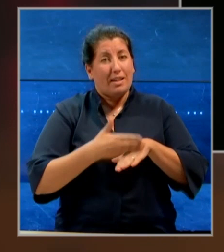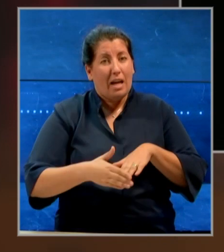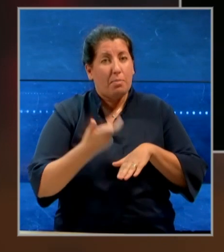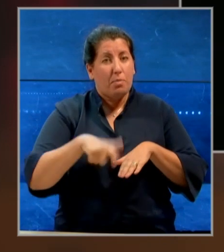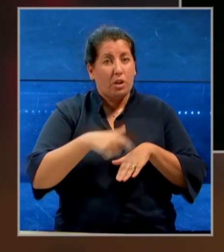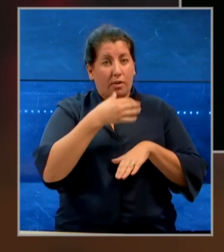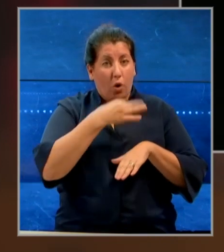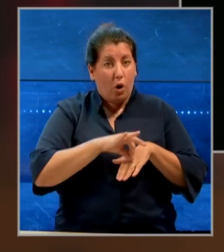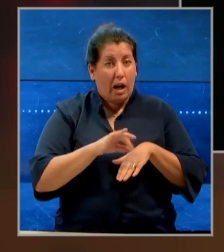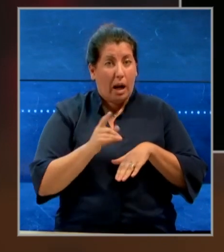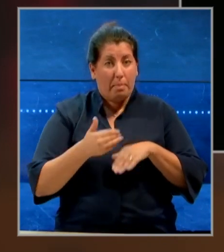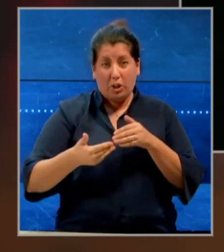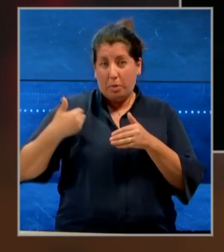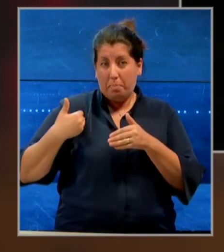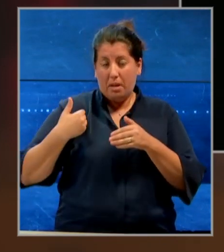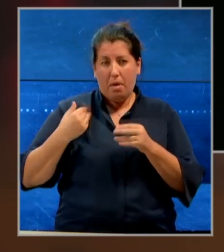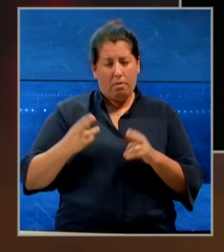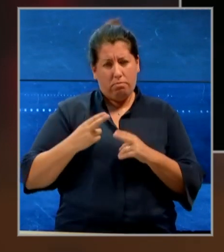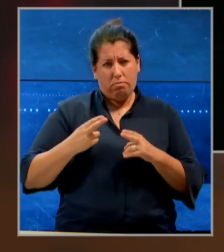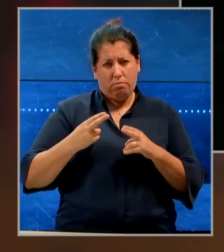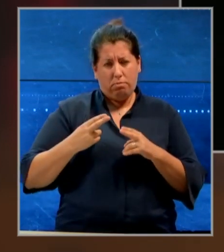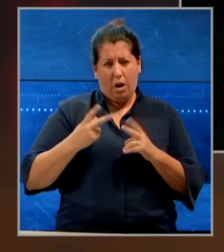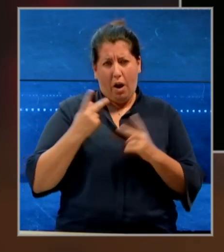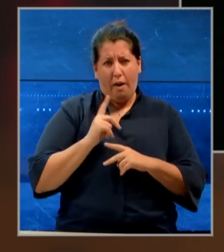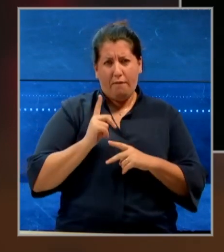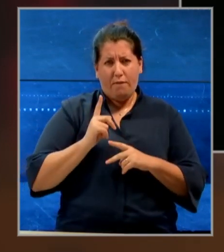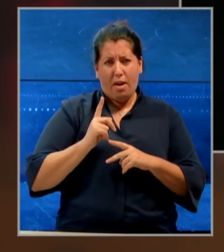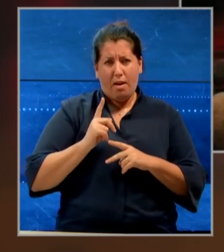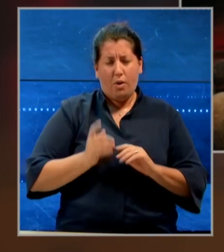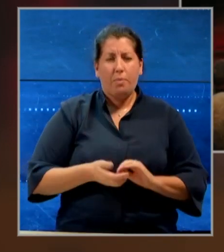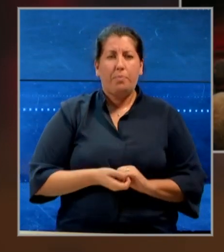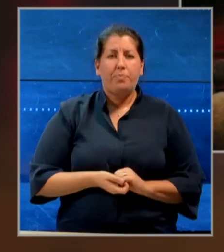riuscivamo ad arrivare prima. Tu lo sai un po' il mercato come funziona. Ovviamente c'è una sala